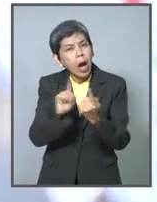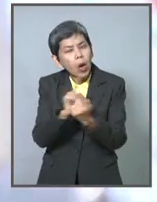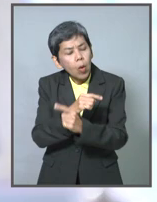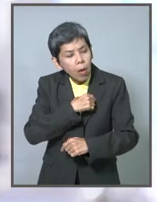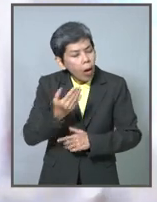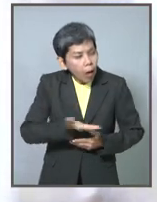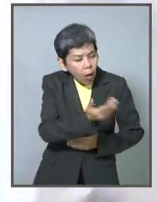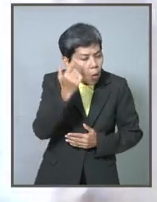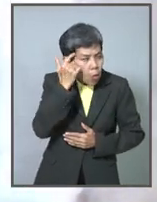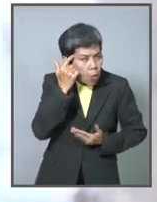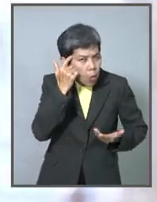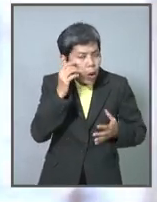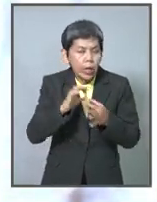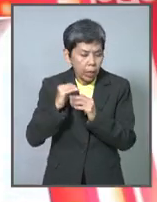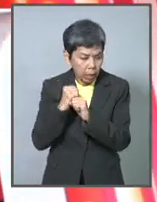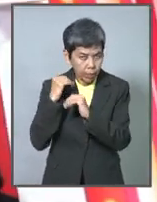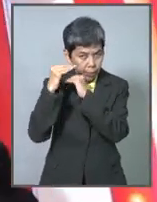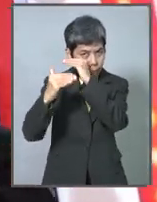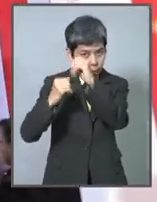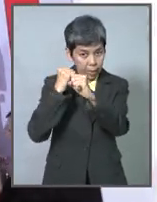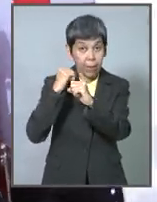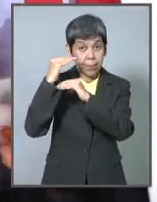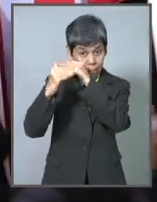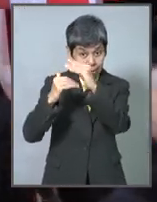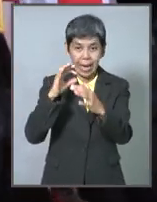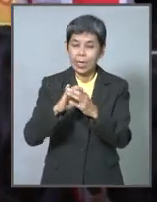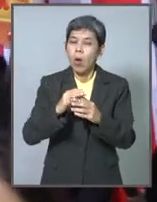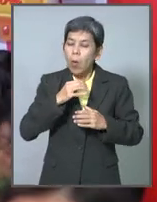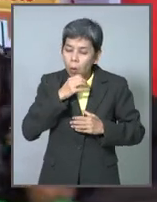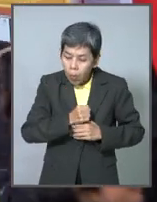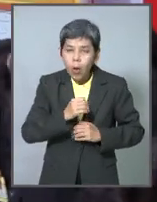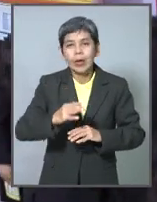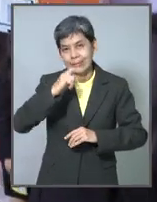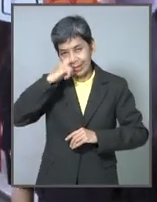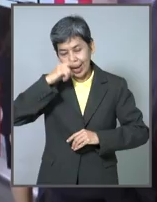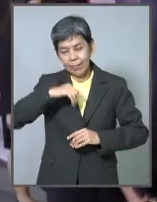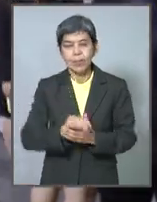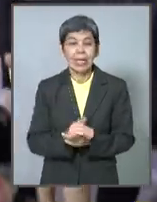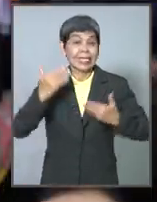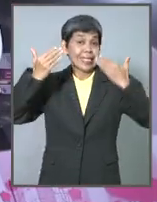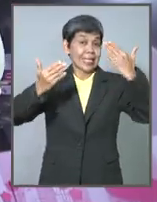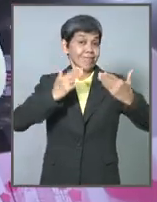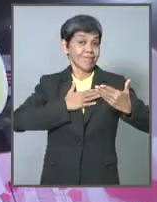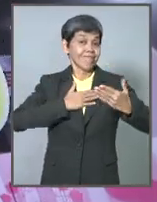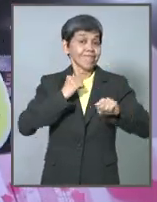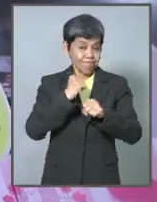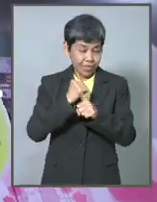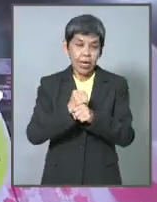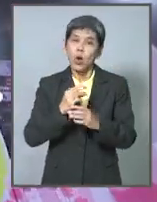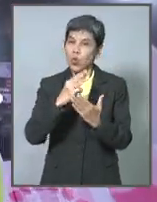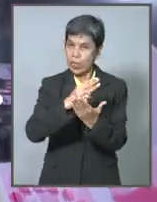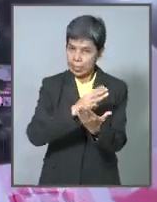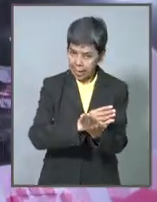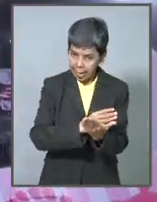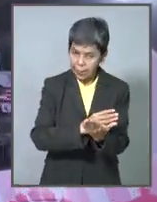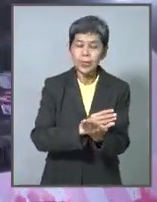ราบนะคะเกี่ยวกับเรื่องของความก้าวหน้ากับการพัฒนางานผู้สูงอายุของประเทศไทยนะคะกิจกรรมของในงานมีทั้งภาควิชาการนะค